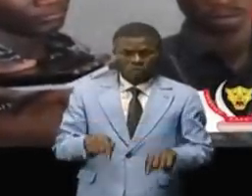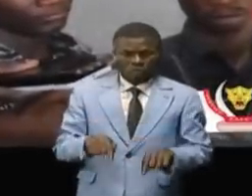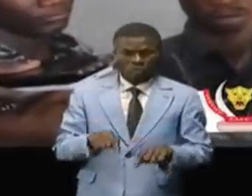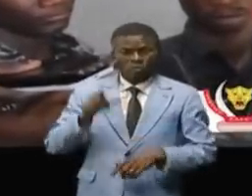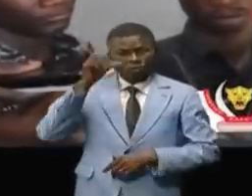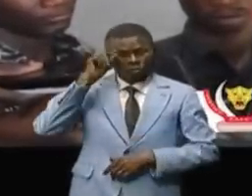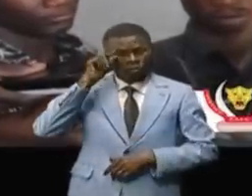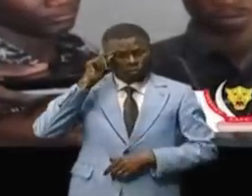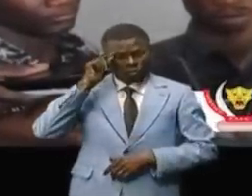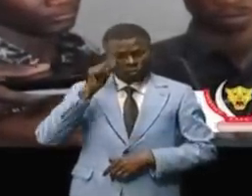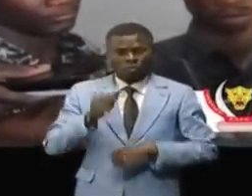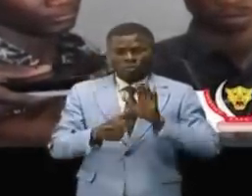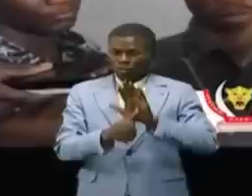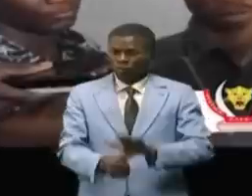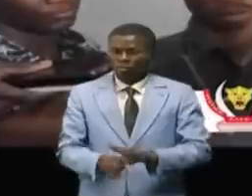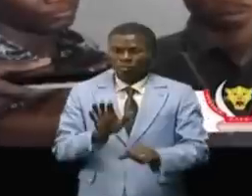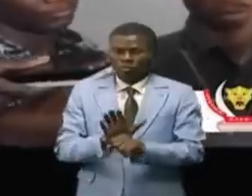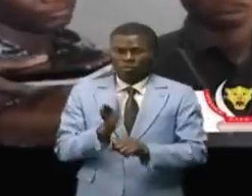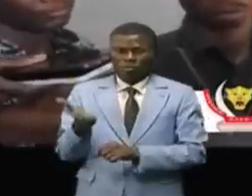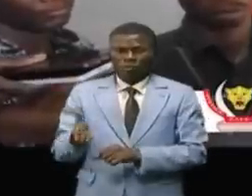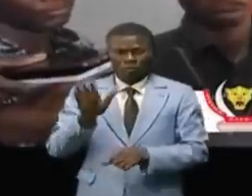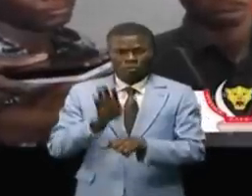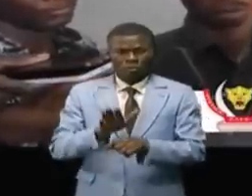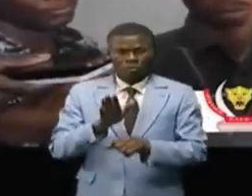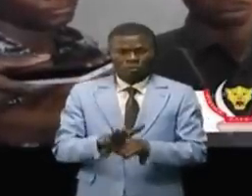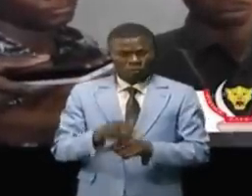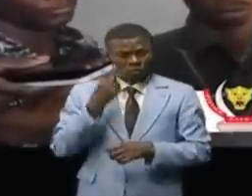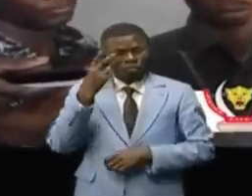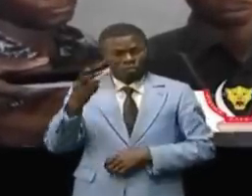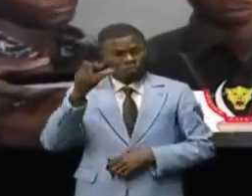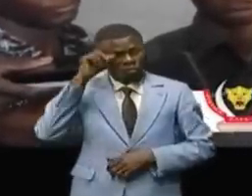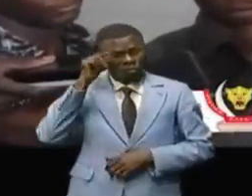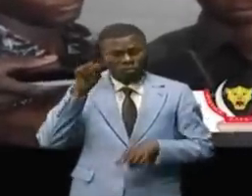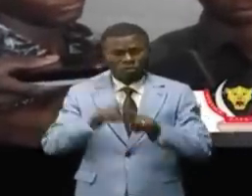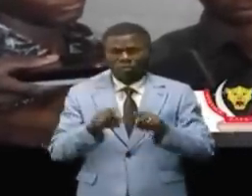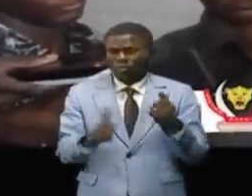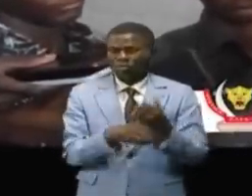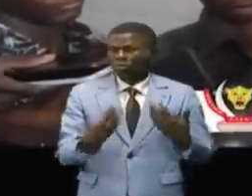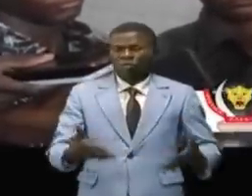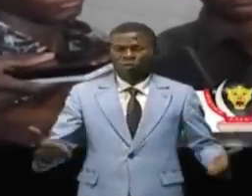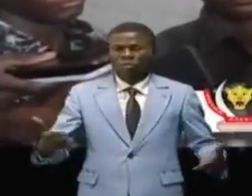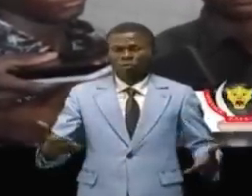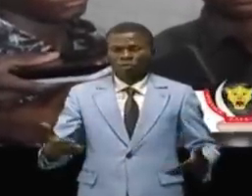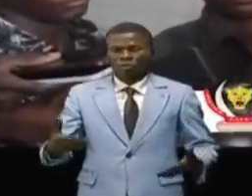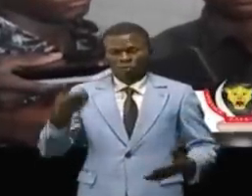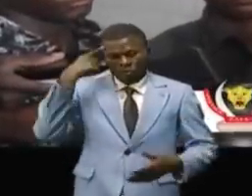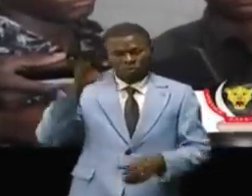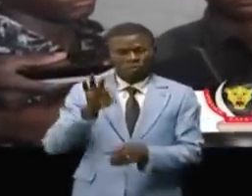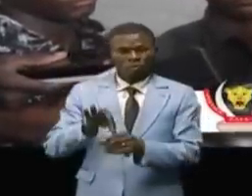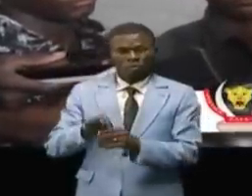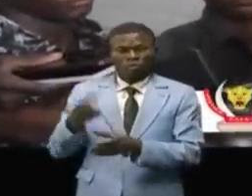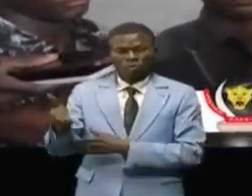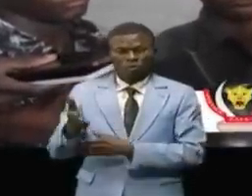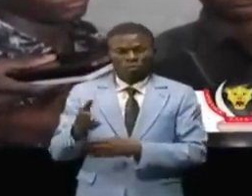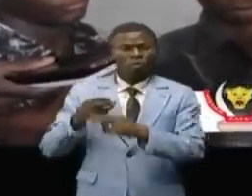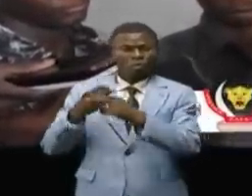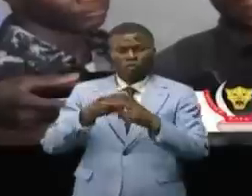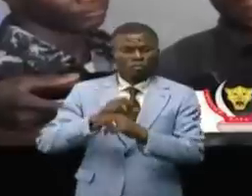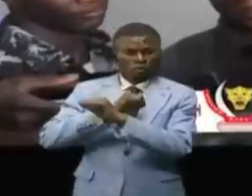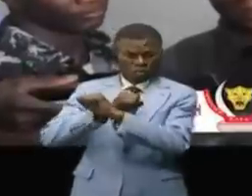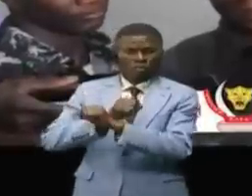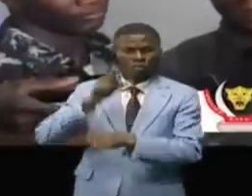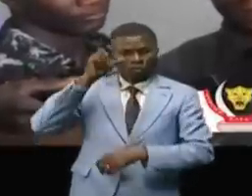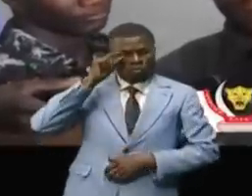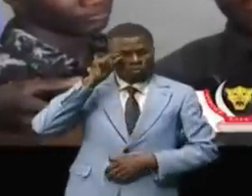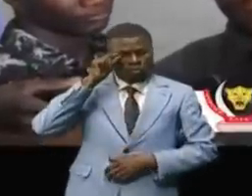albinos ce sont des victimes beaucoup prennent des albinoses pour des sacrifices pour des élections veillez à cela